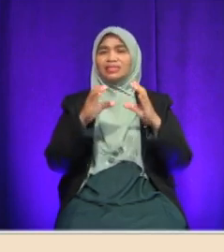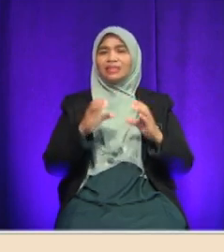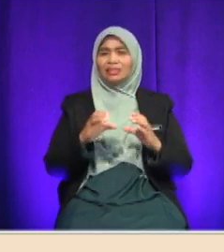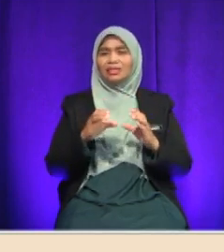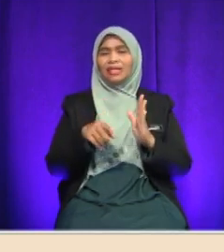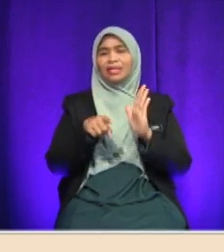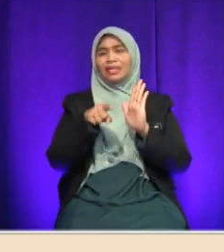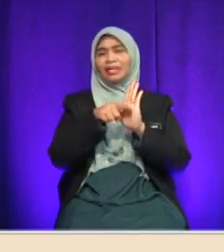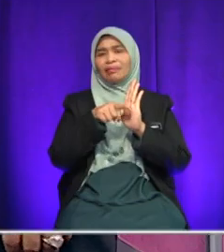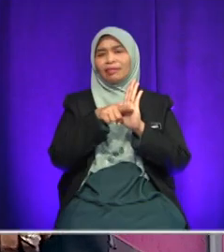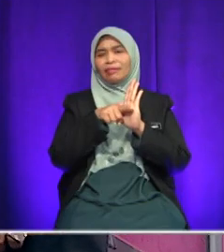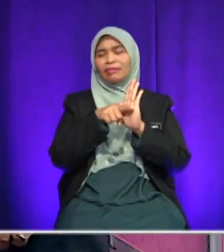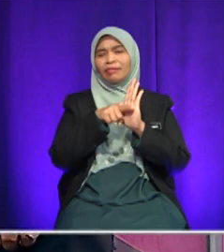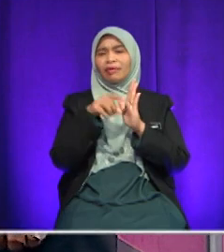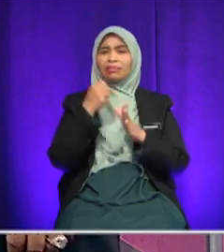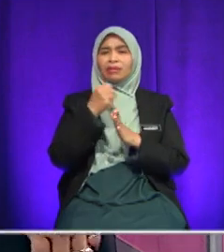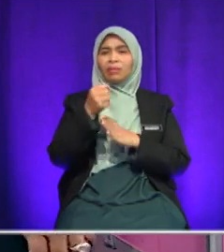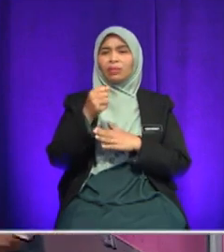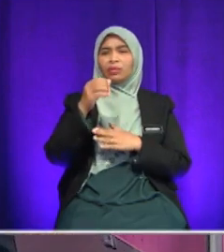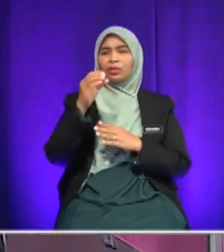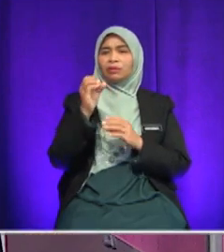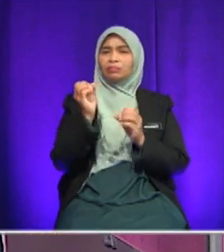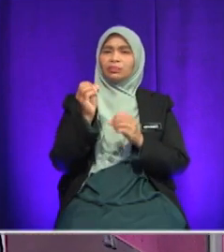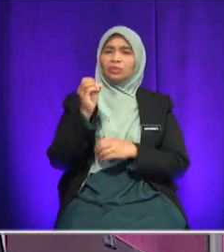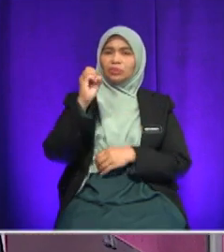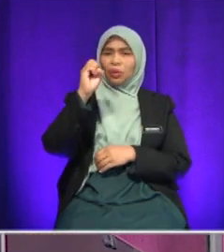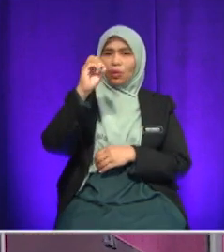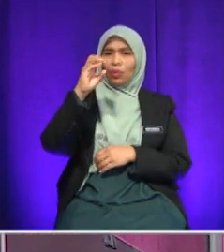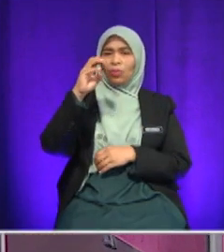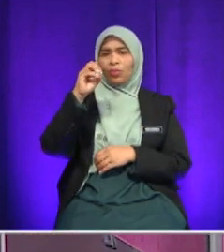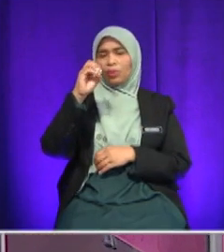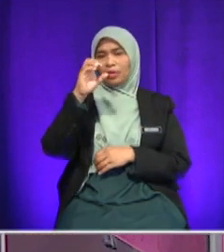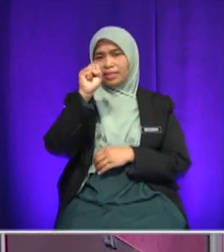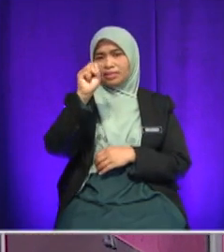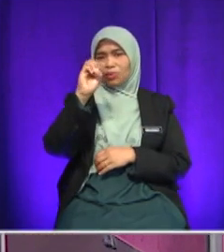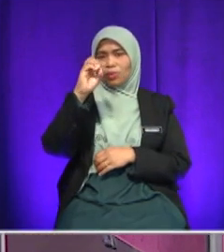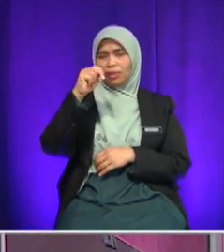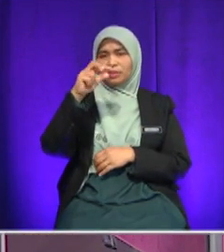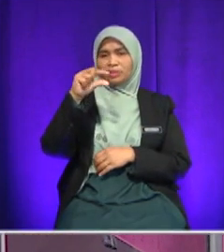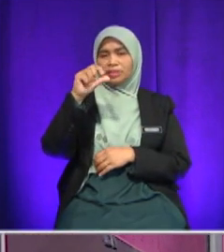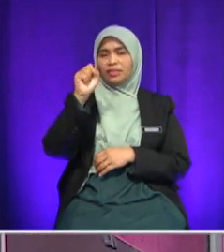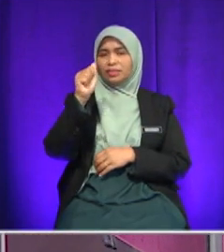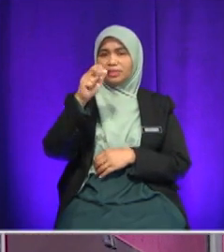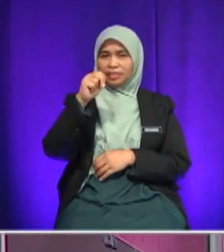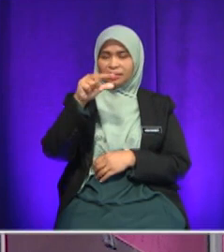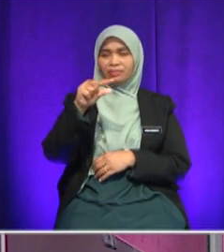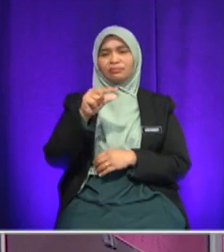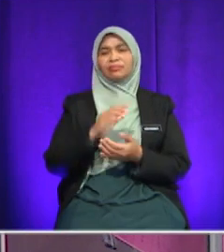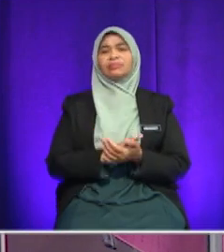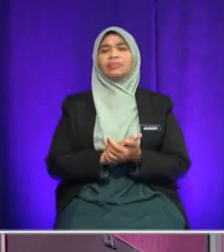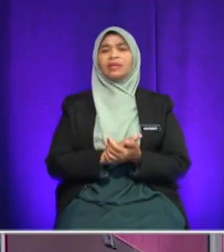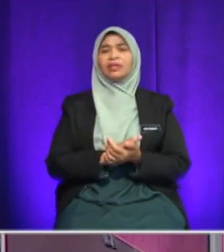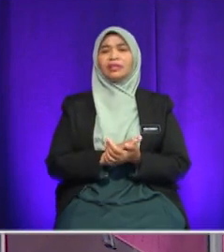sebagai songsang. Maksud songsang di sini, apabila harga meningkat, kuantiti yang diminta ke atas barang akan